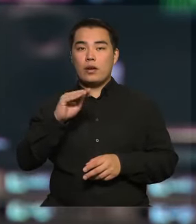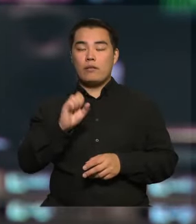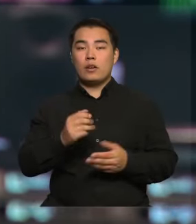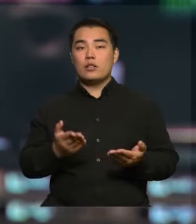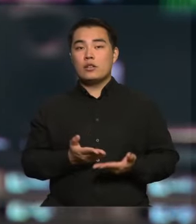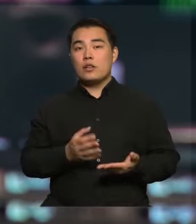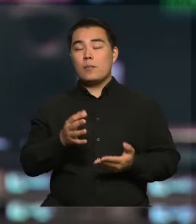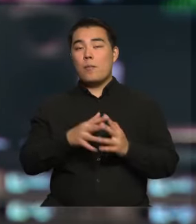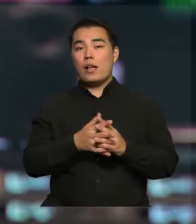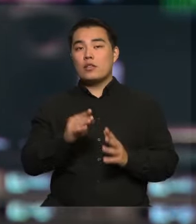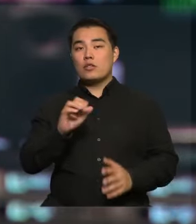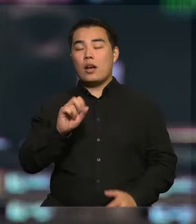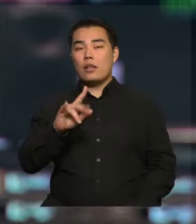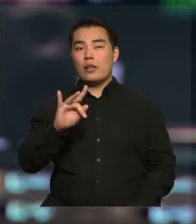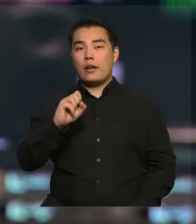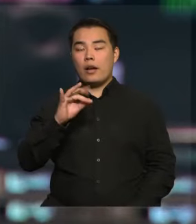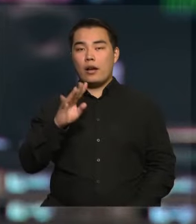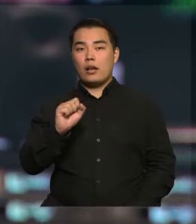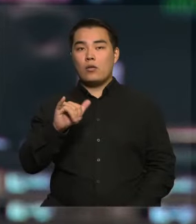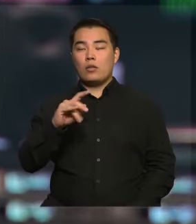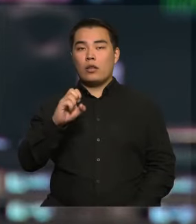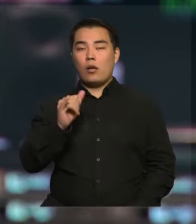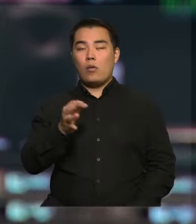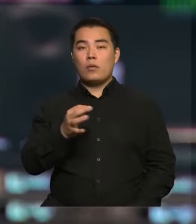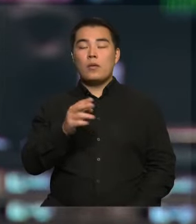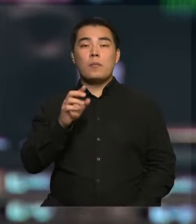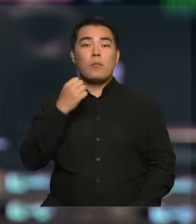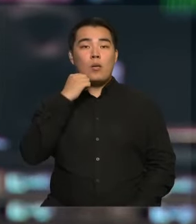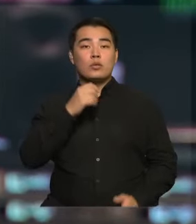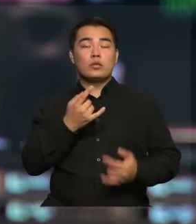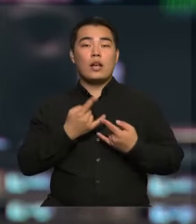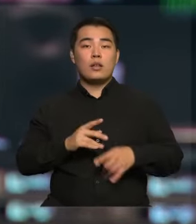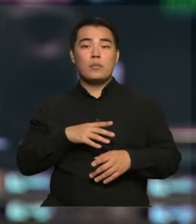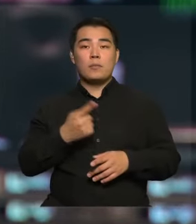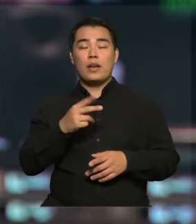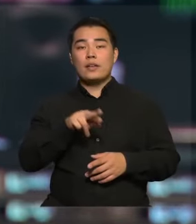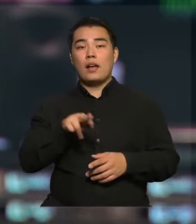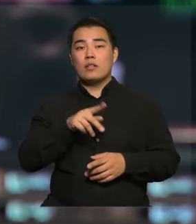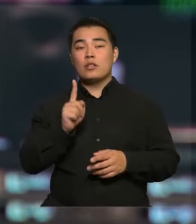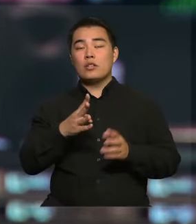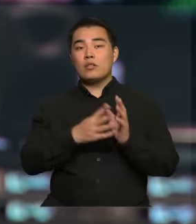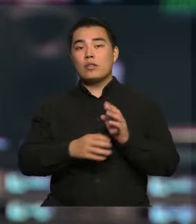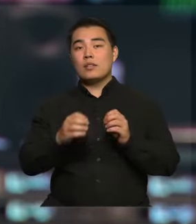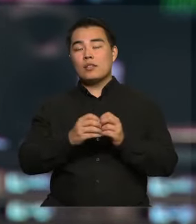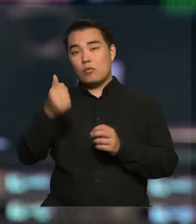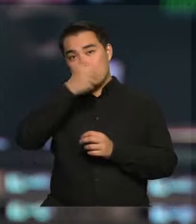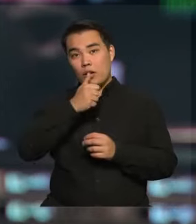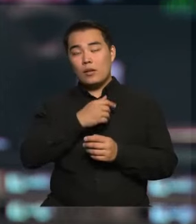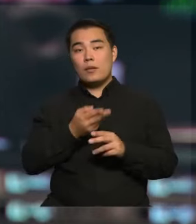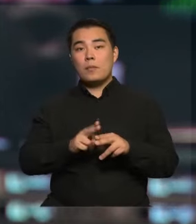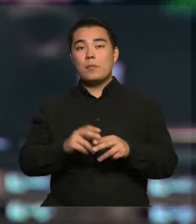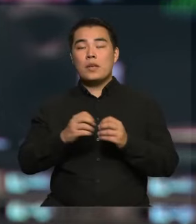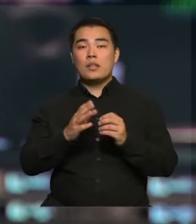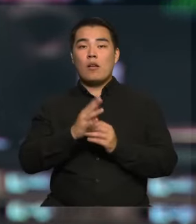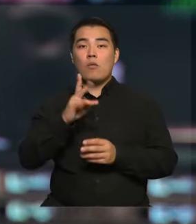жена Арк улытауский области бабушка родилась 1 января 1910 года у неё 15 внуков и